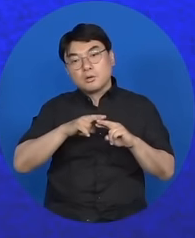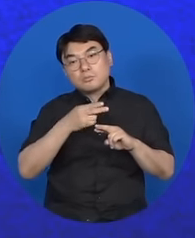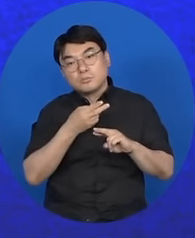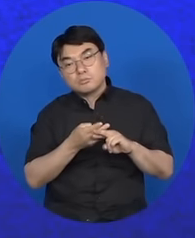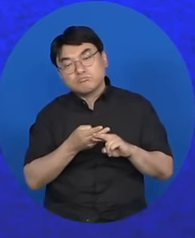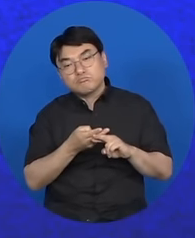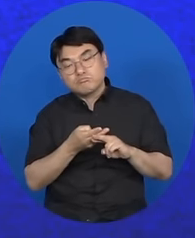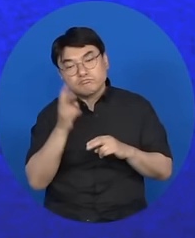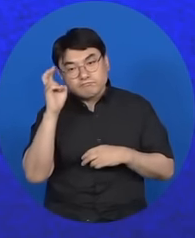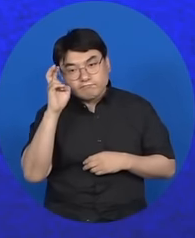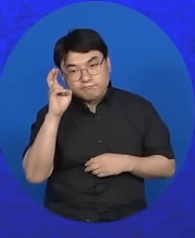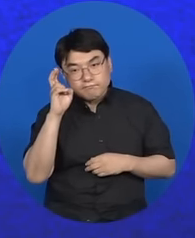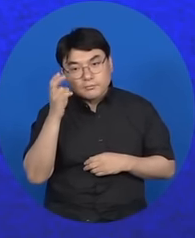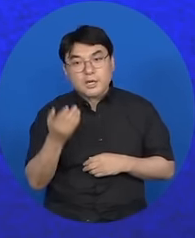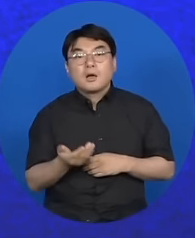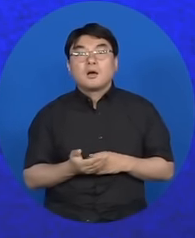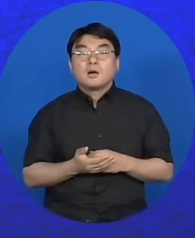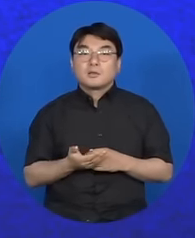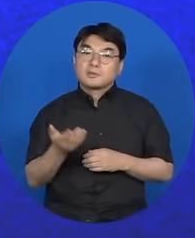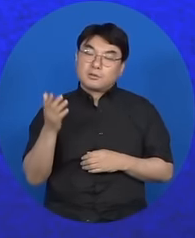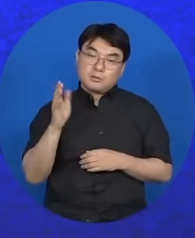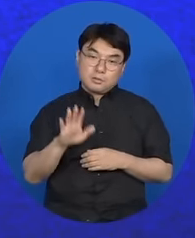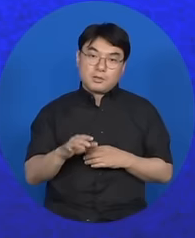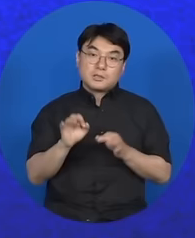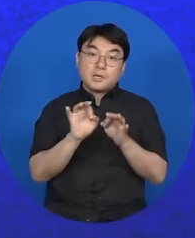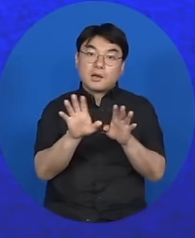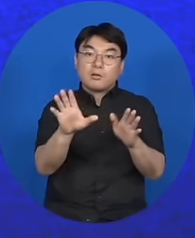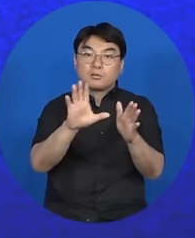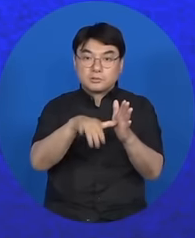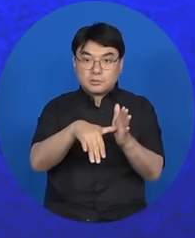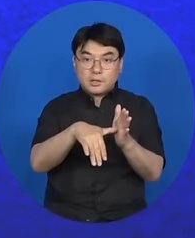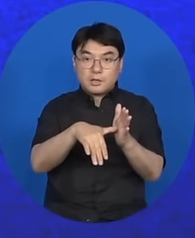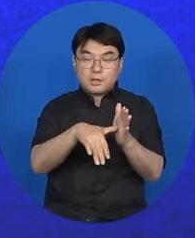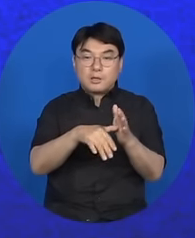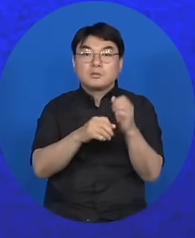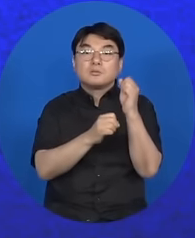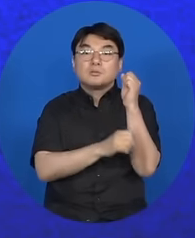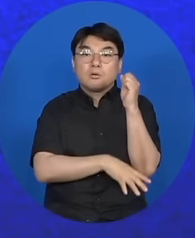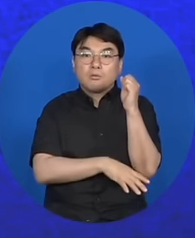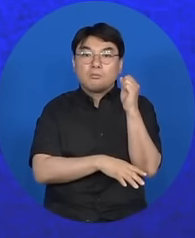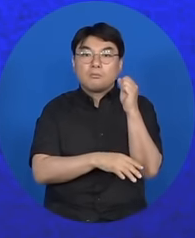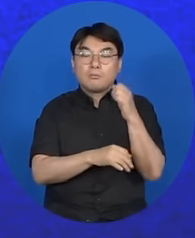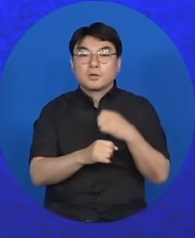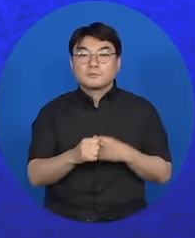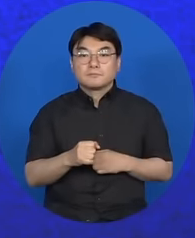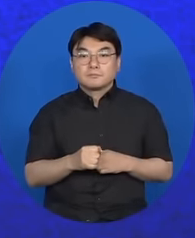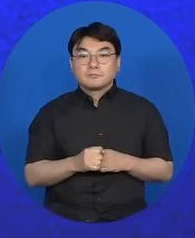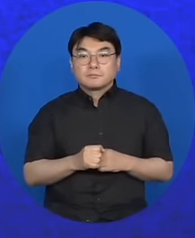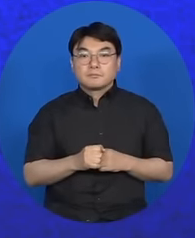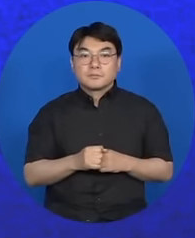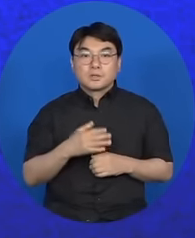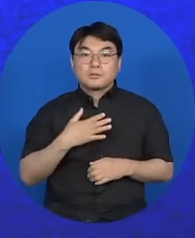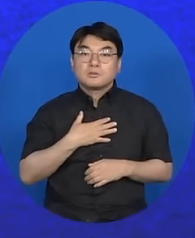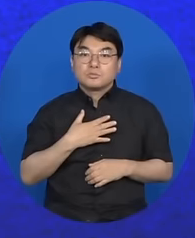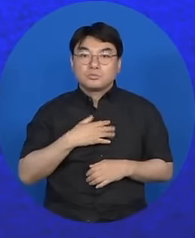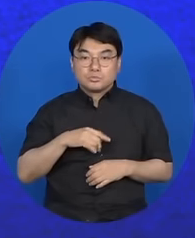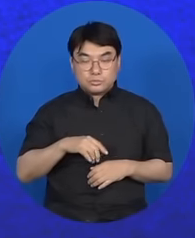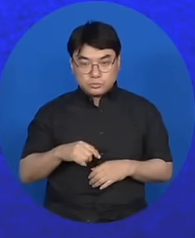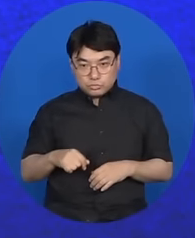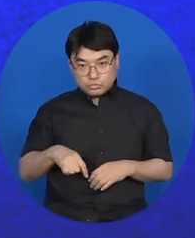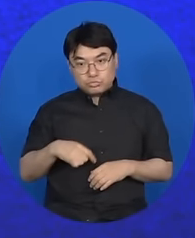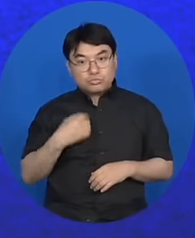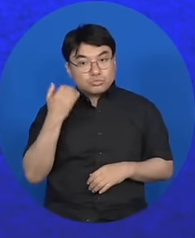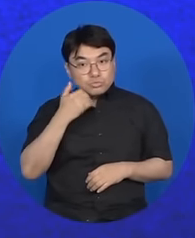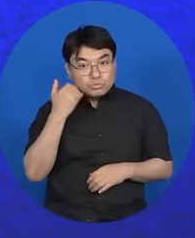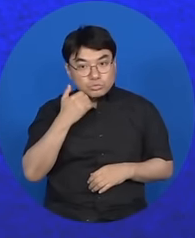있어요. 그러나 이런 보조 소품이 사라졌을 때 우리는 진정 누구인가, 그리고 무엇이 우리를 본질적으로 기쁘게